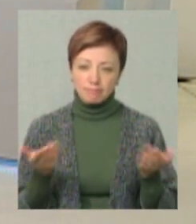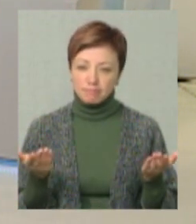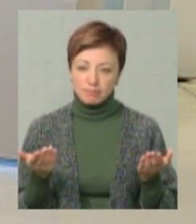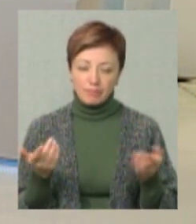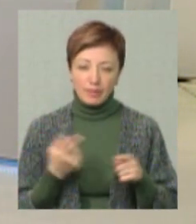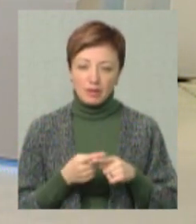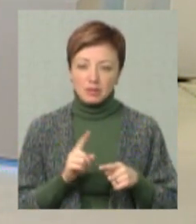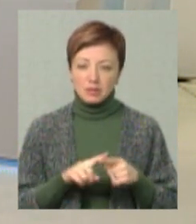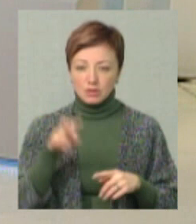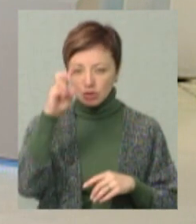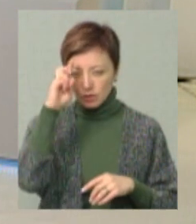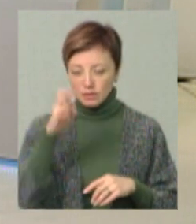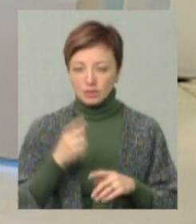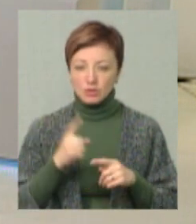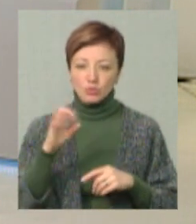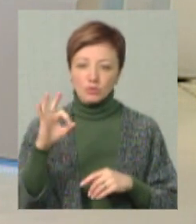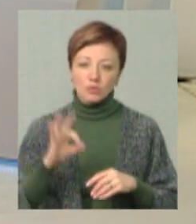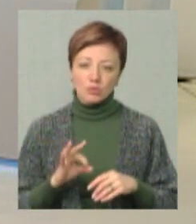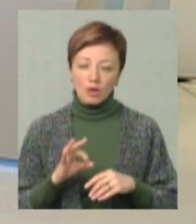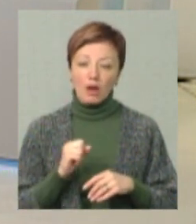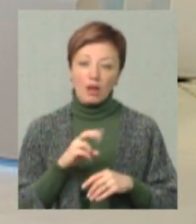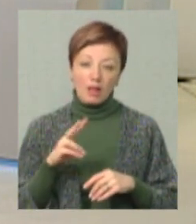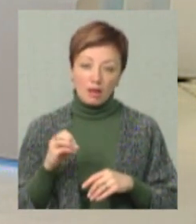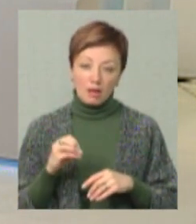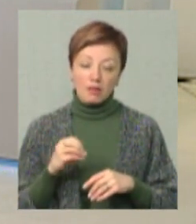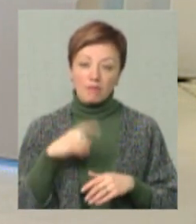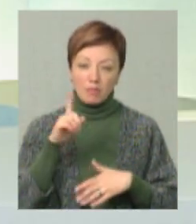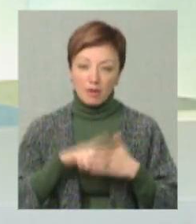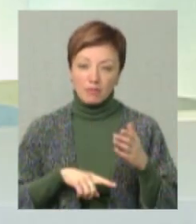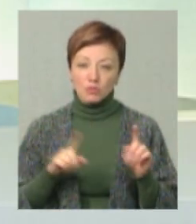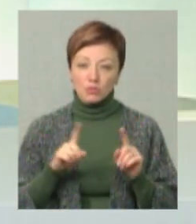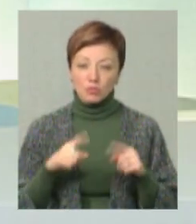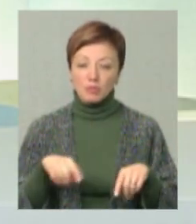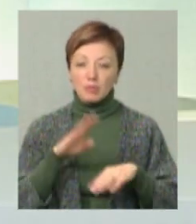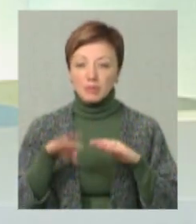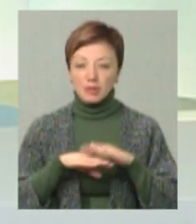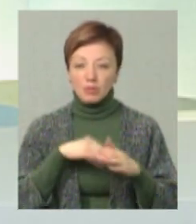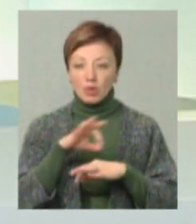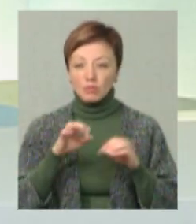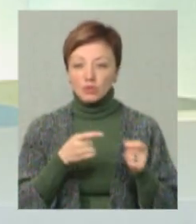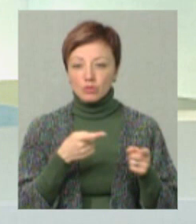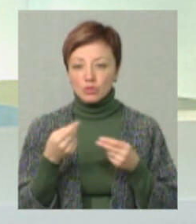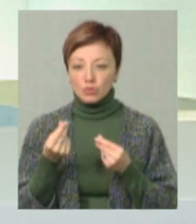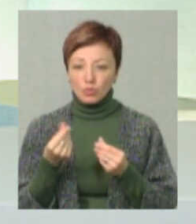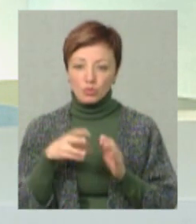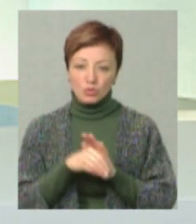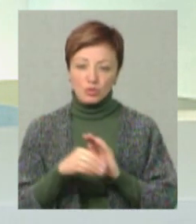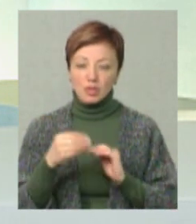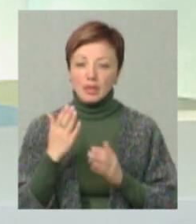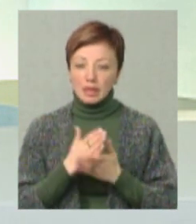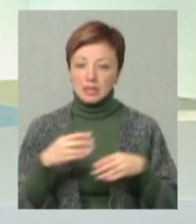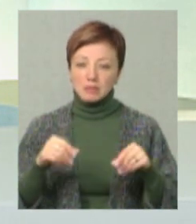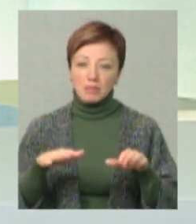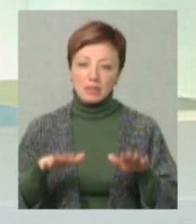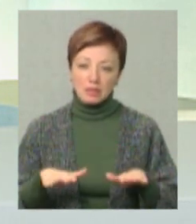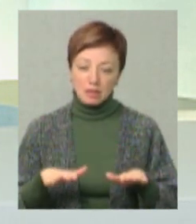на те немає, державному це 100%. Ну, але я переконаний, що під такі проекти можна буде залучати кошти. Є